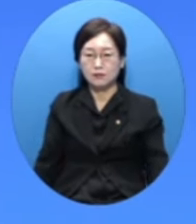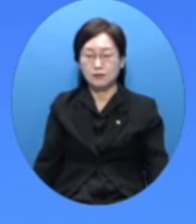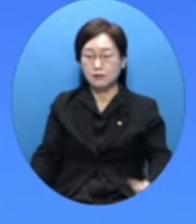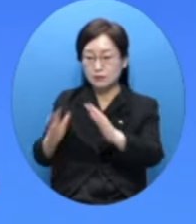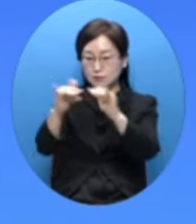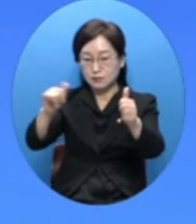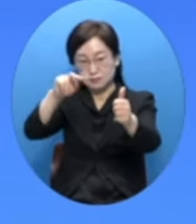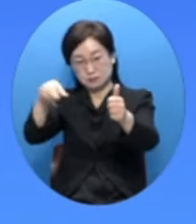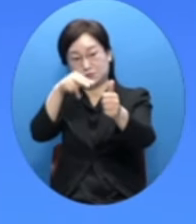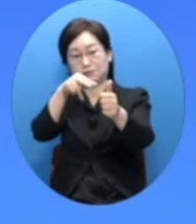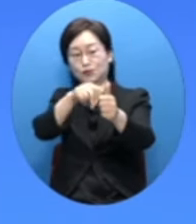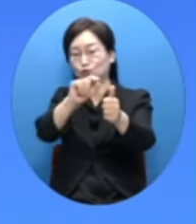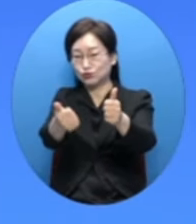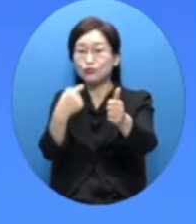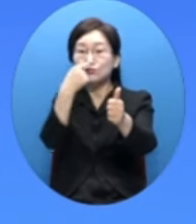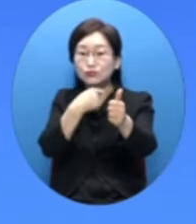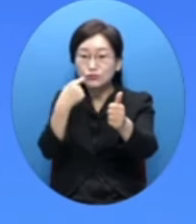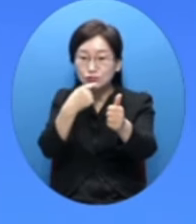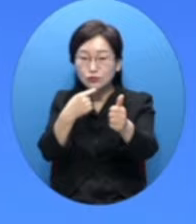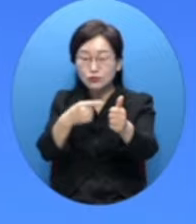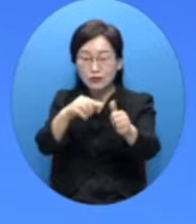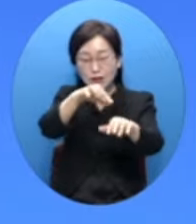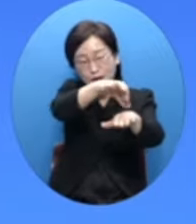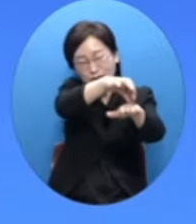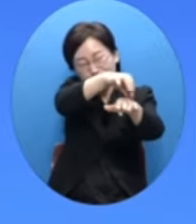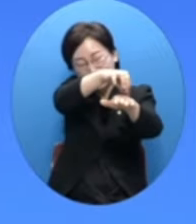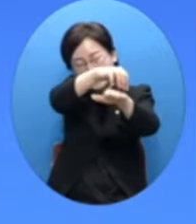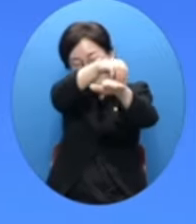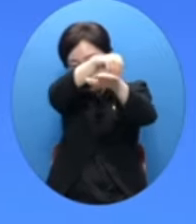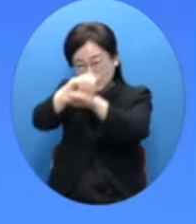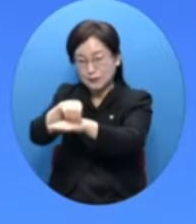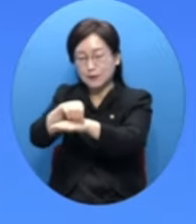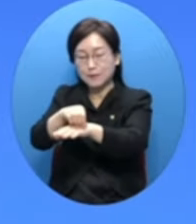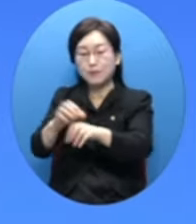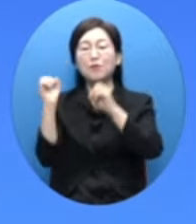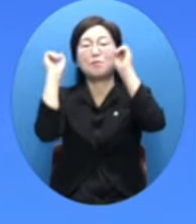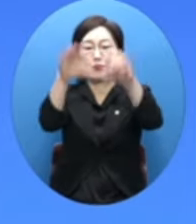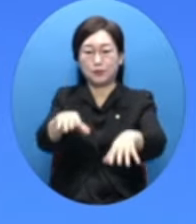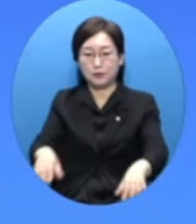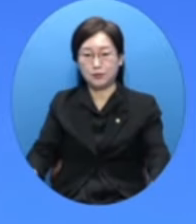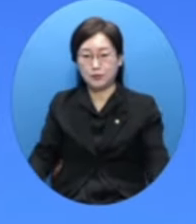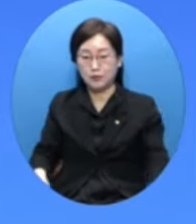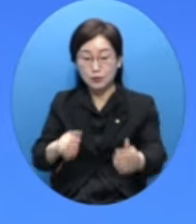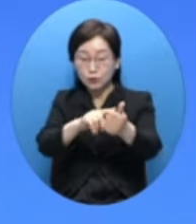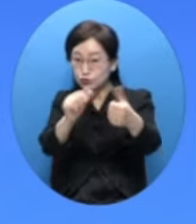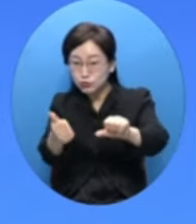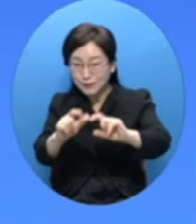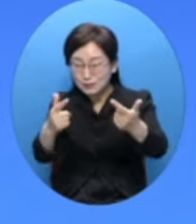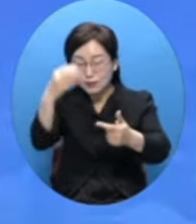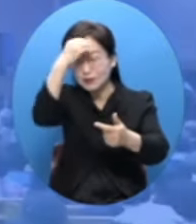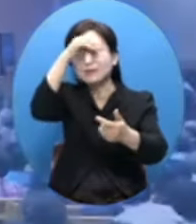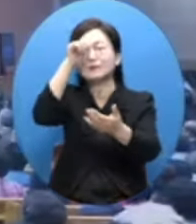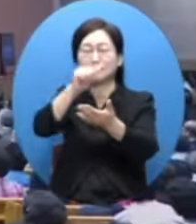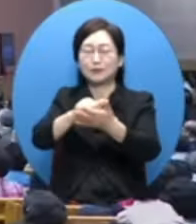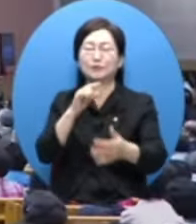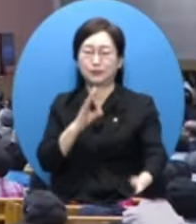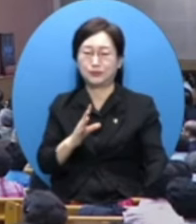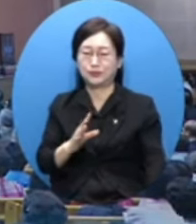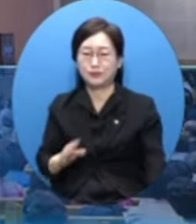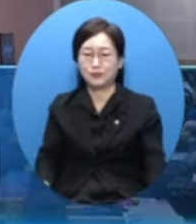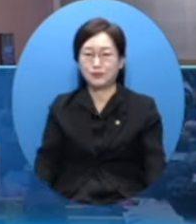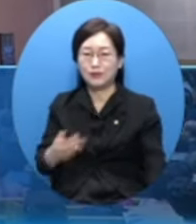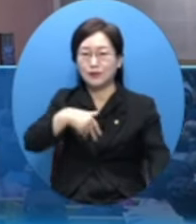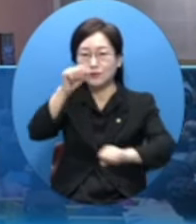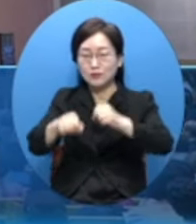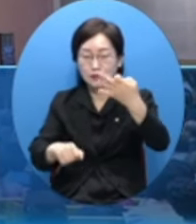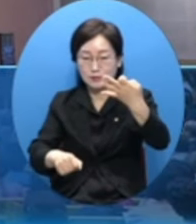사람들이 죽은 줄 알고 시체를 끌어내다 버렸는데 죽은 것이 아니라 그때 기절한 것입니다. 사도행전 14장